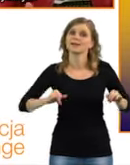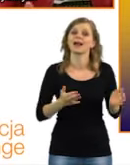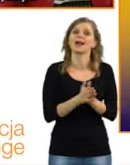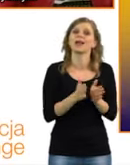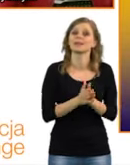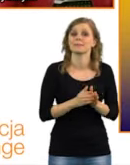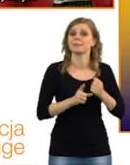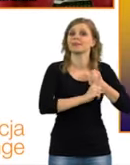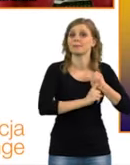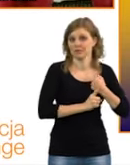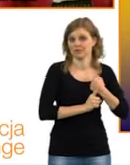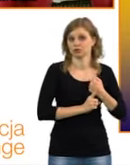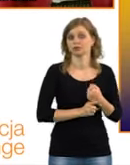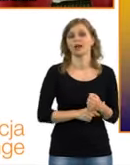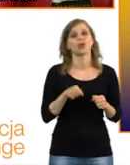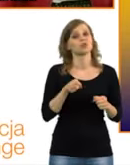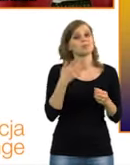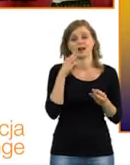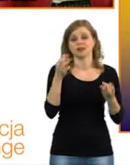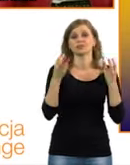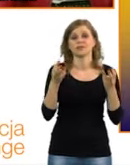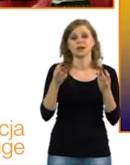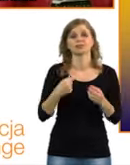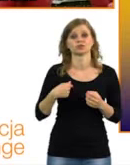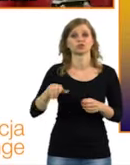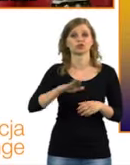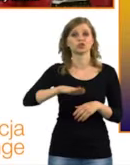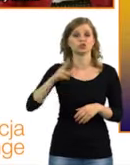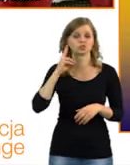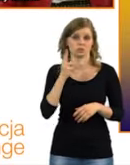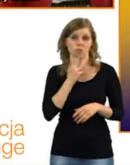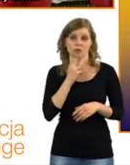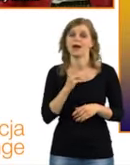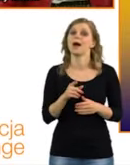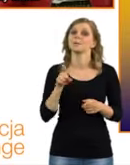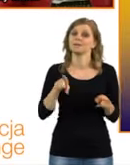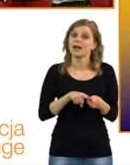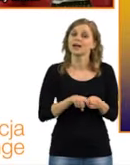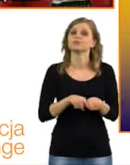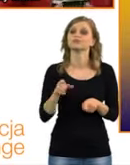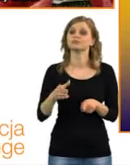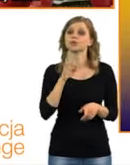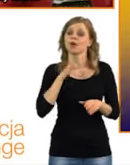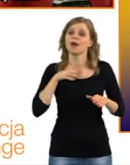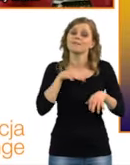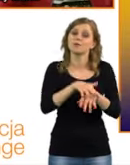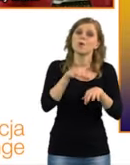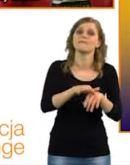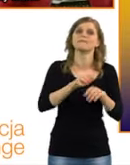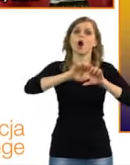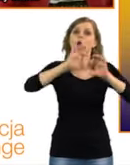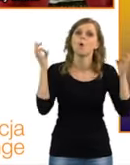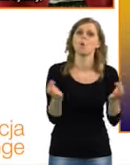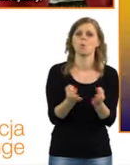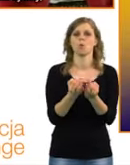rytmów matematycznych, co ma ogromne znaczenie u naszych dzieci i też wpływa na ogólny rozwój